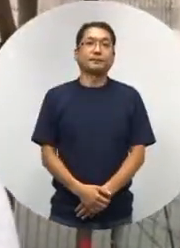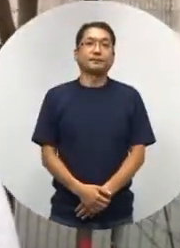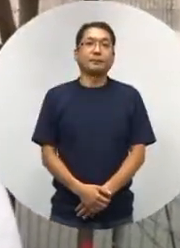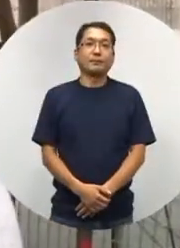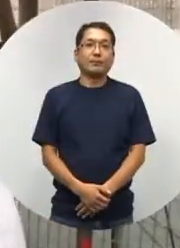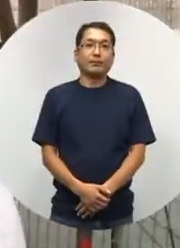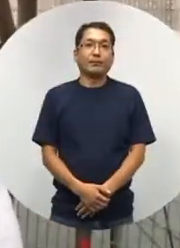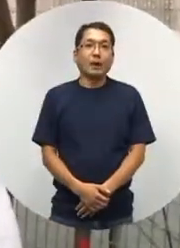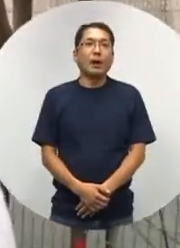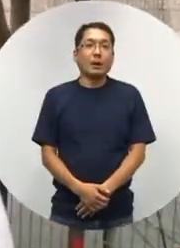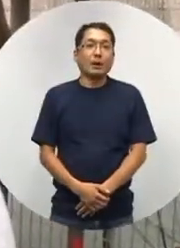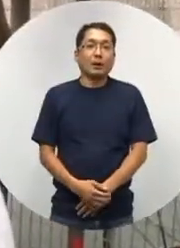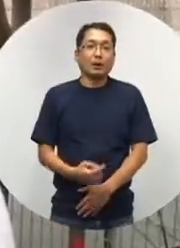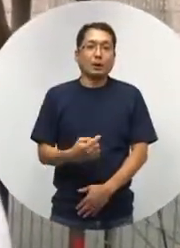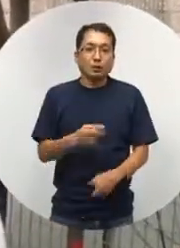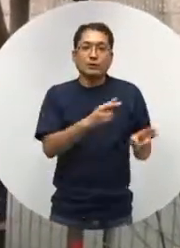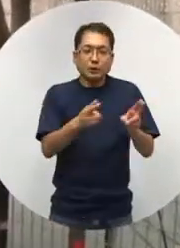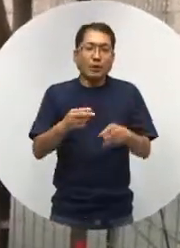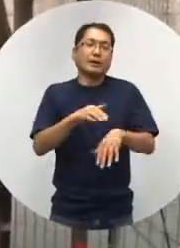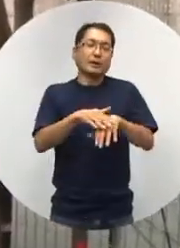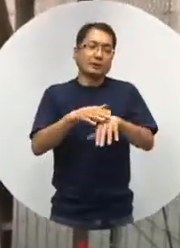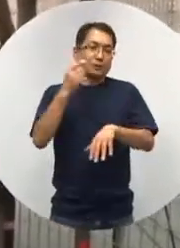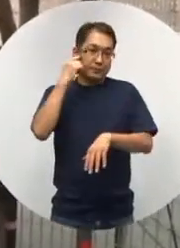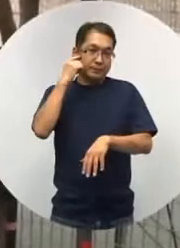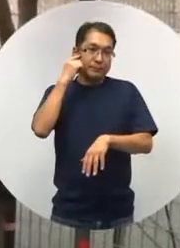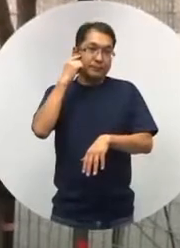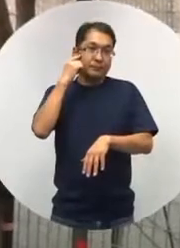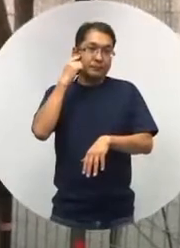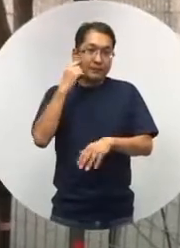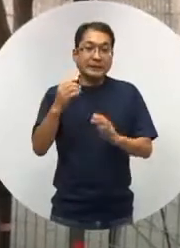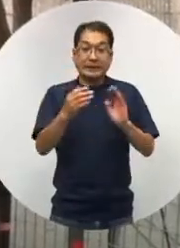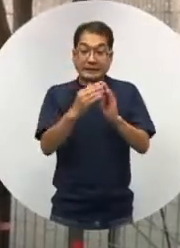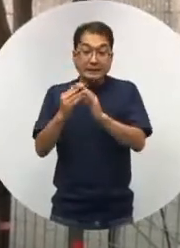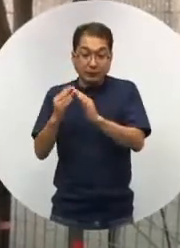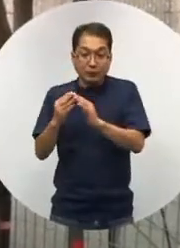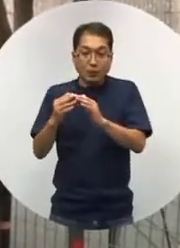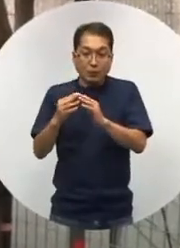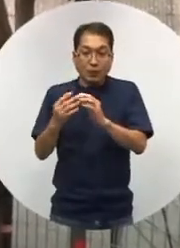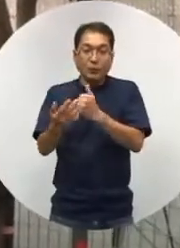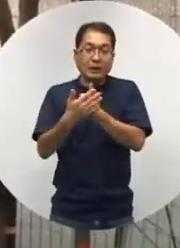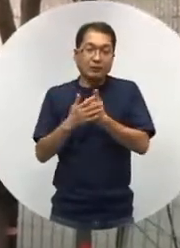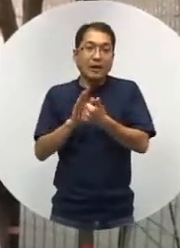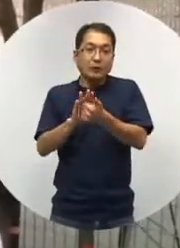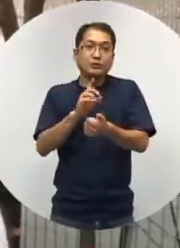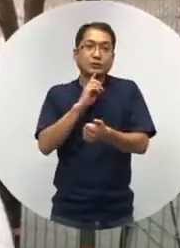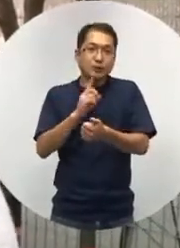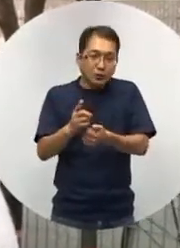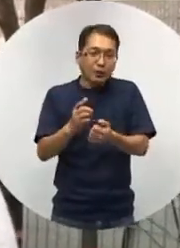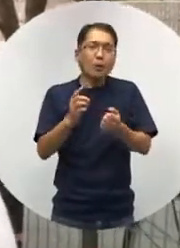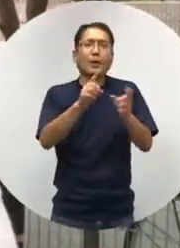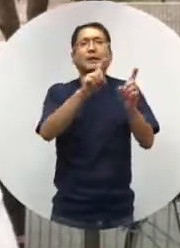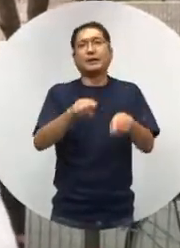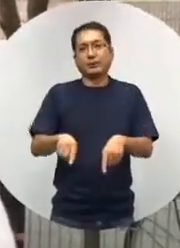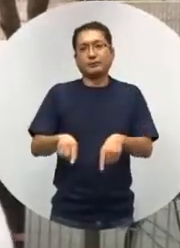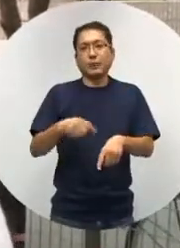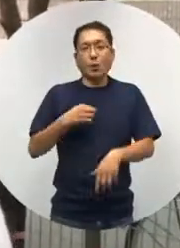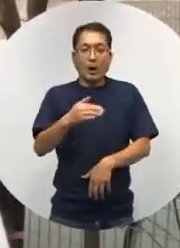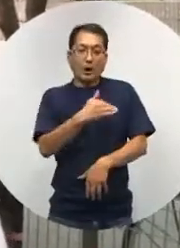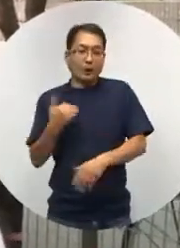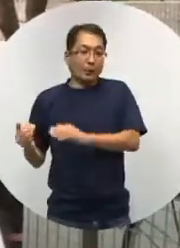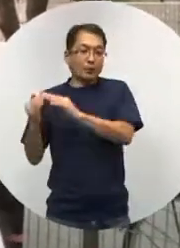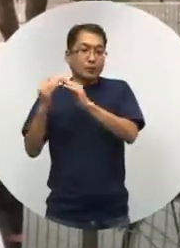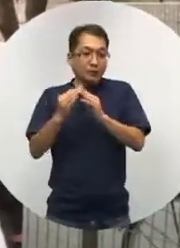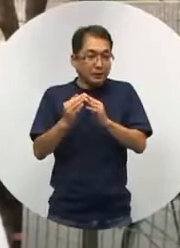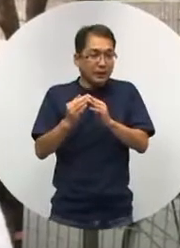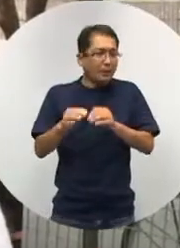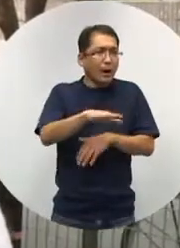うことって大事だと思いますし、そのやっぱり今まで近所と助け合うというあれが希薄だし、我々も引っ越してきてね、どんな